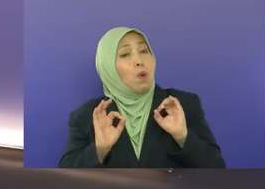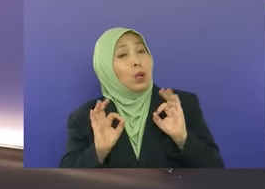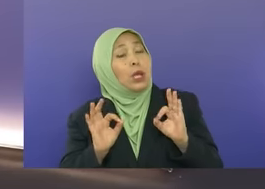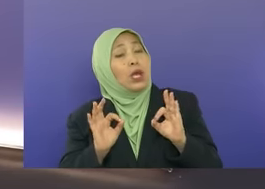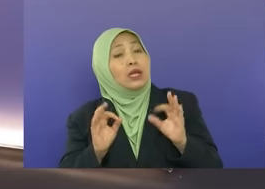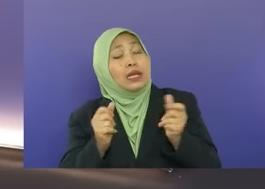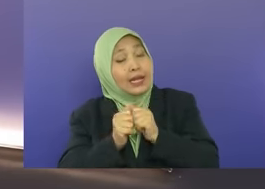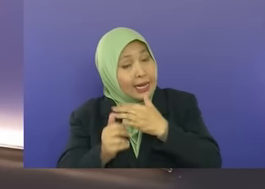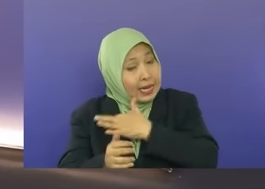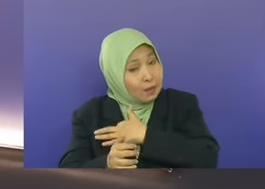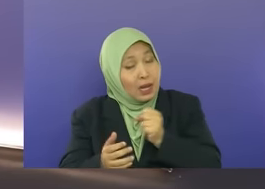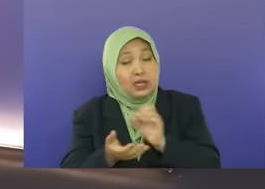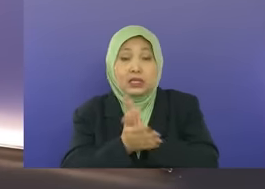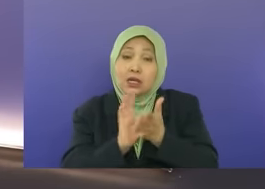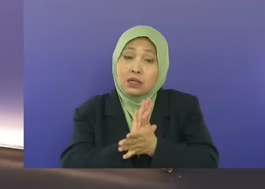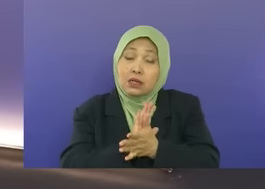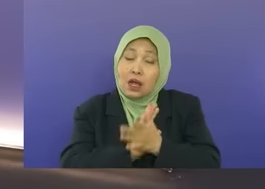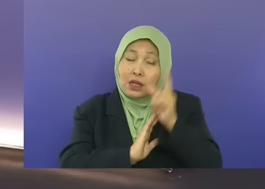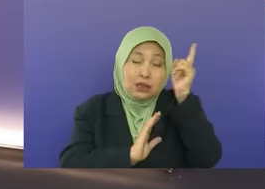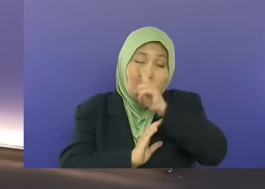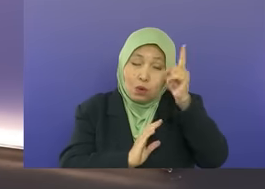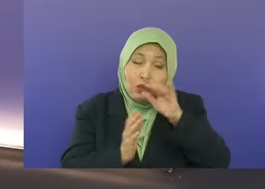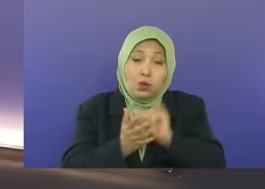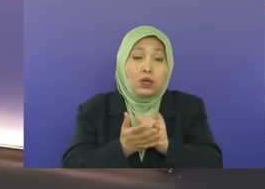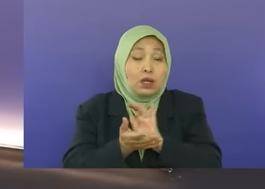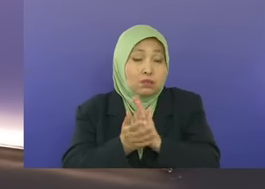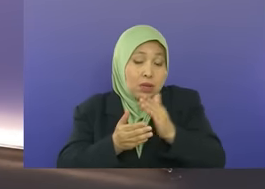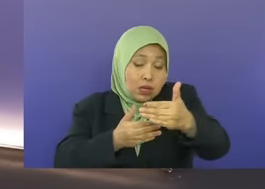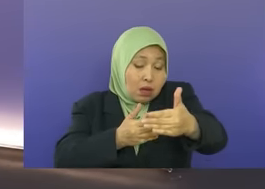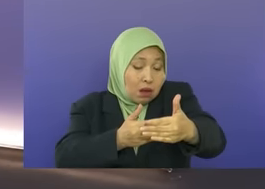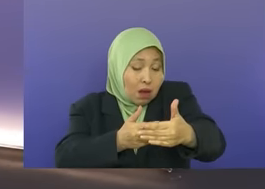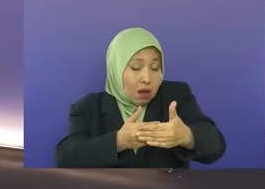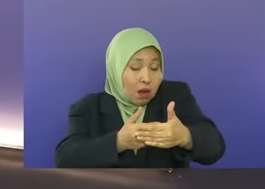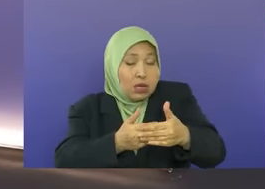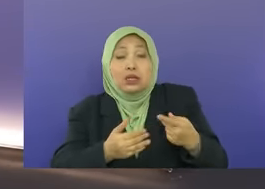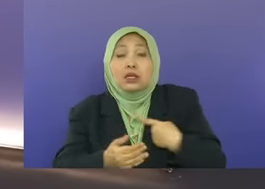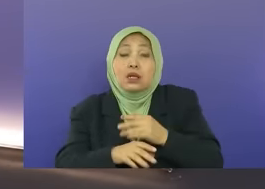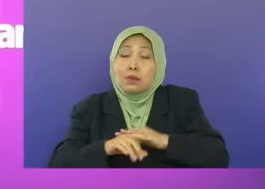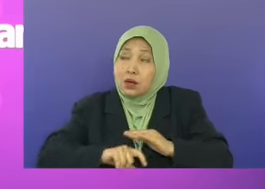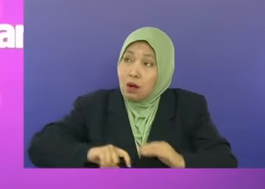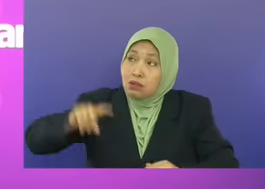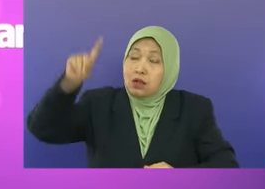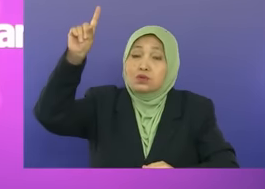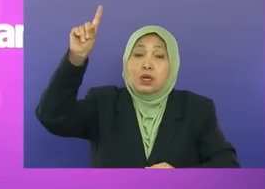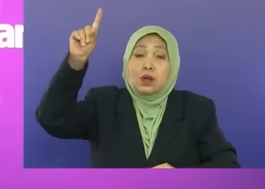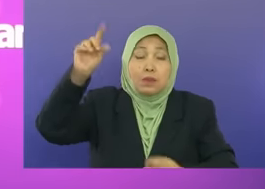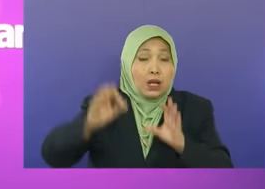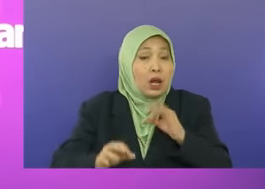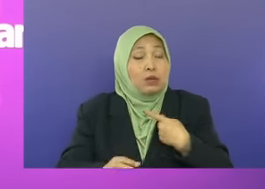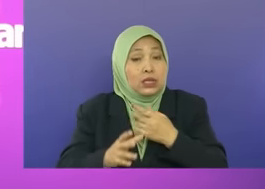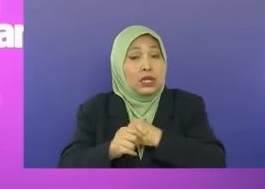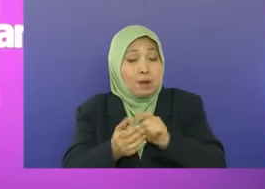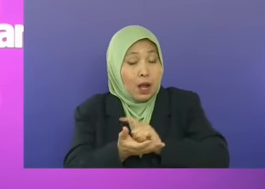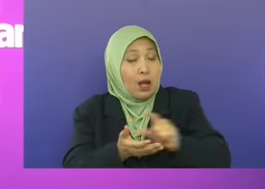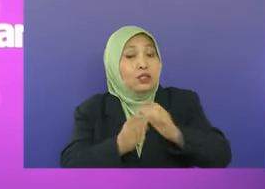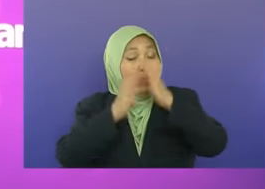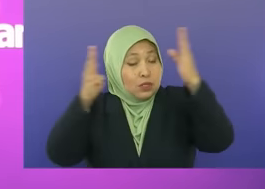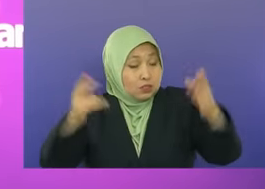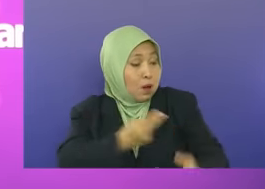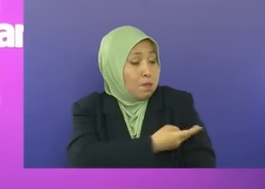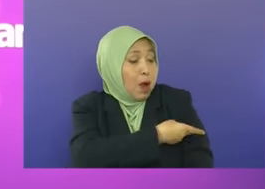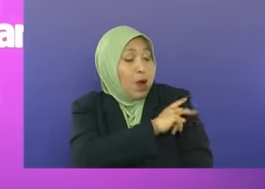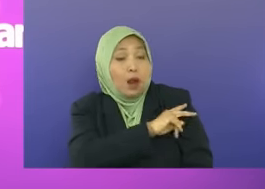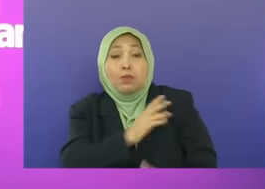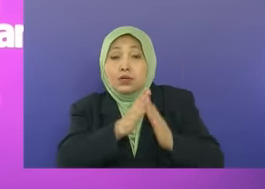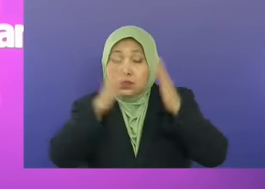dengan iman maka yang seru itu pun akan mendekatkan kita kepada Allah subhanahu wa taala kalau kita dapat gaji besar pangkat besar